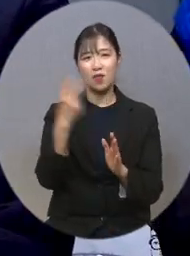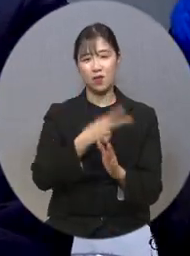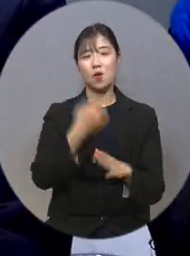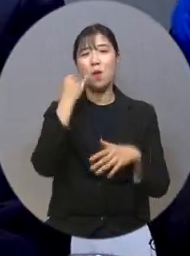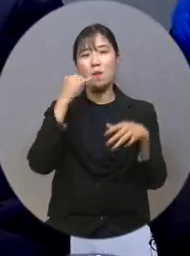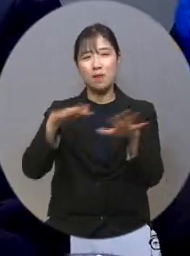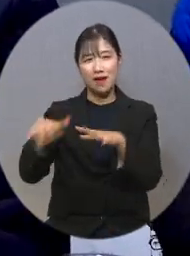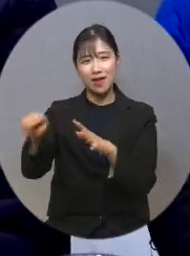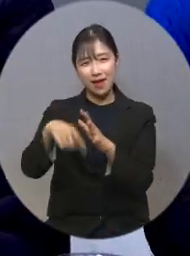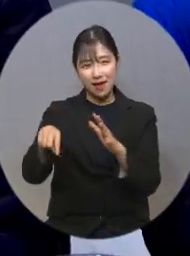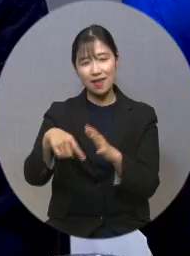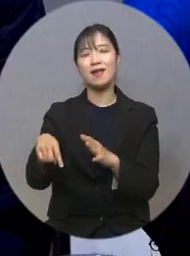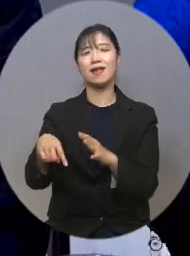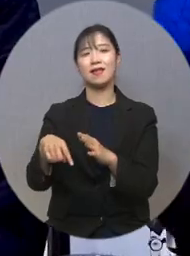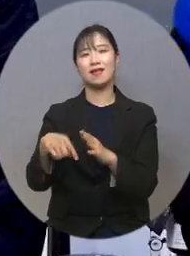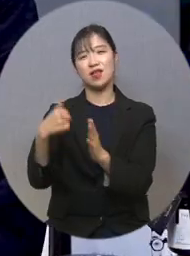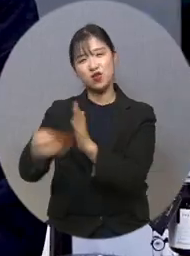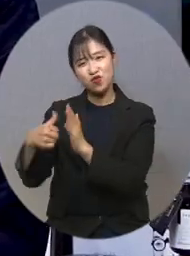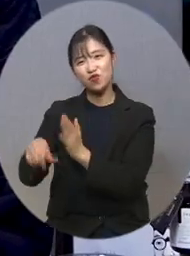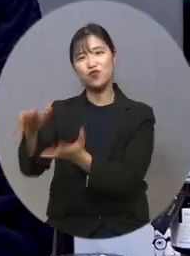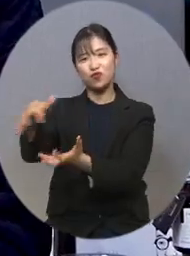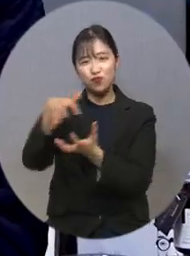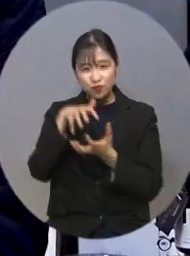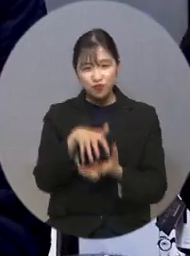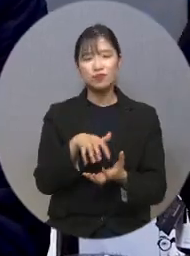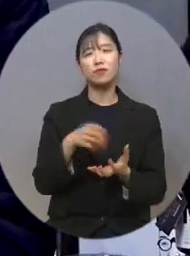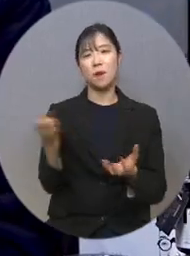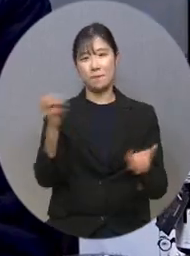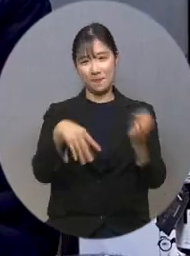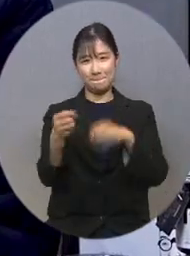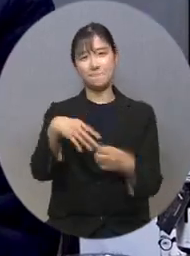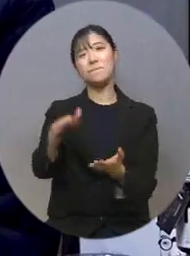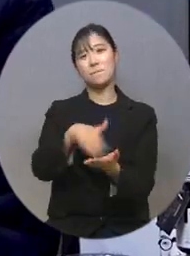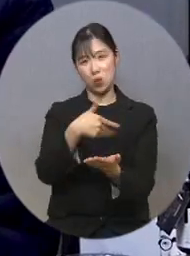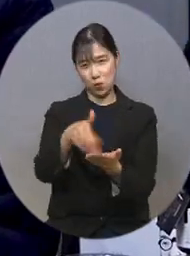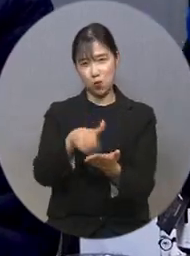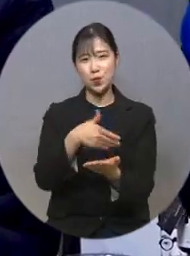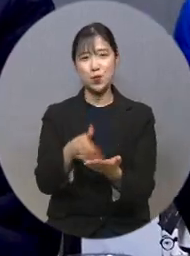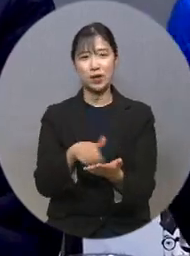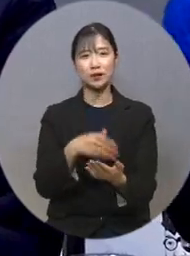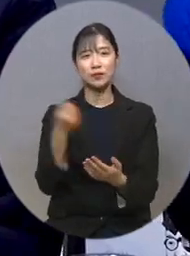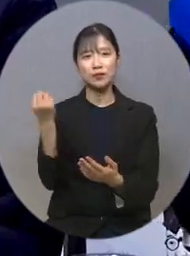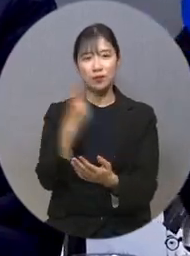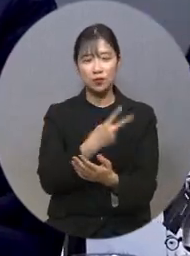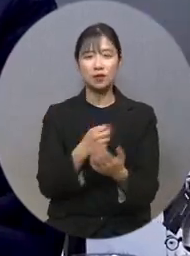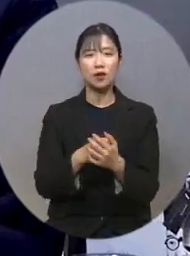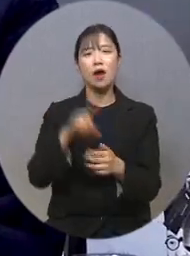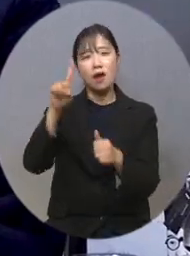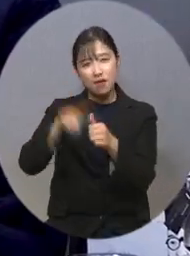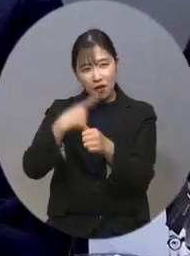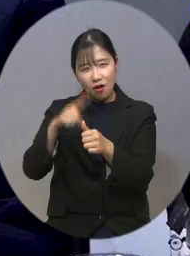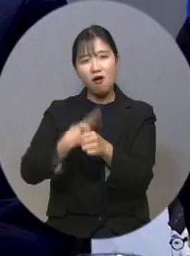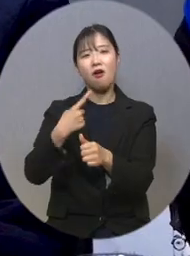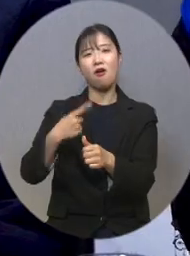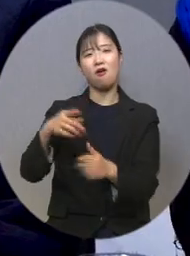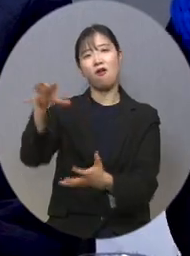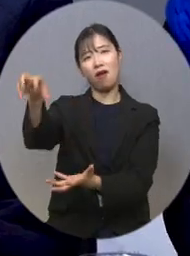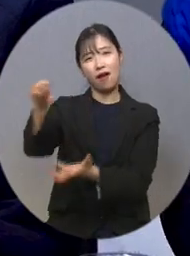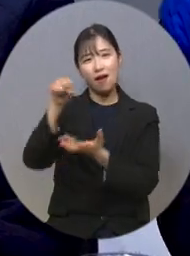바다가 키운 수산물들을 넣어서 저희가 볶아서 만듭니다. 그런데 거기에 이제 천연의 어떤